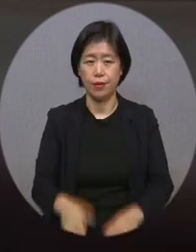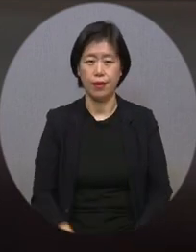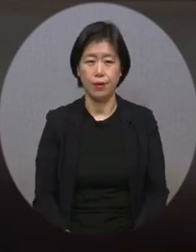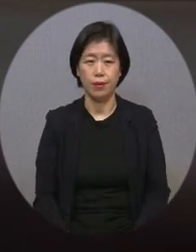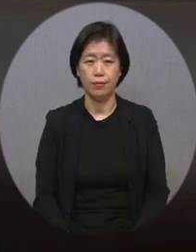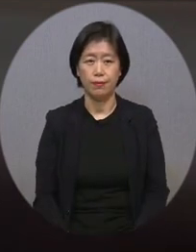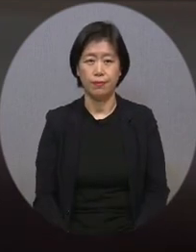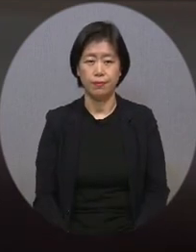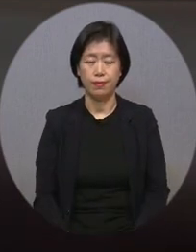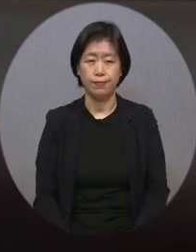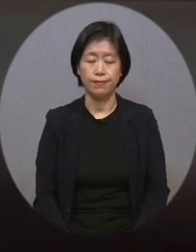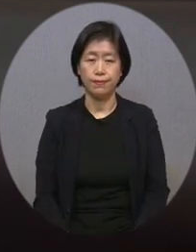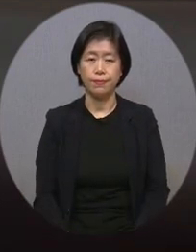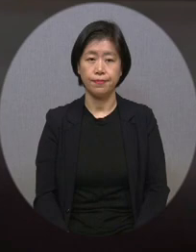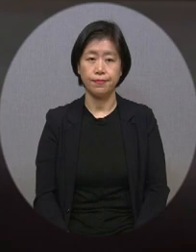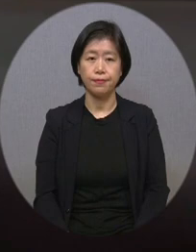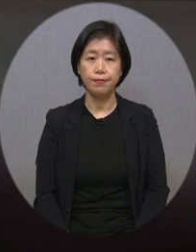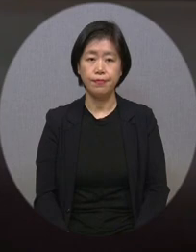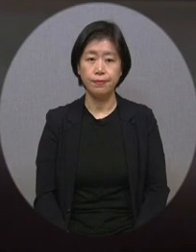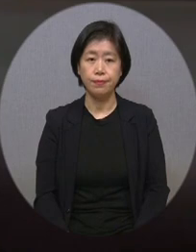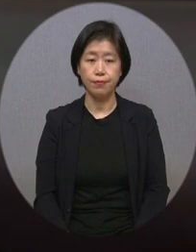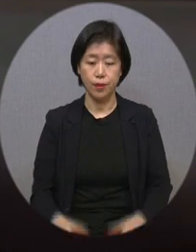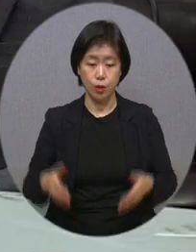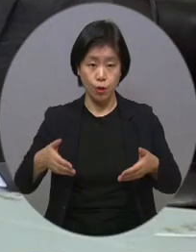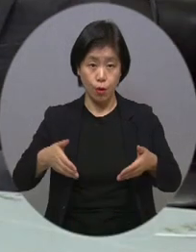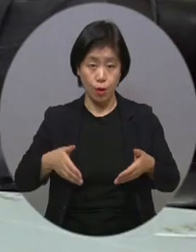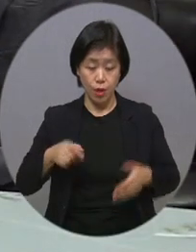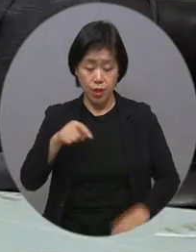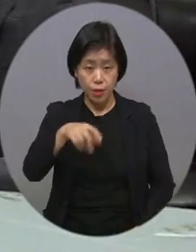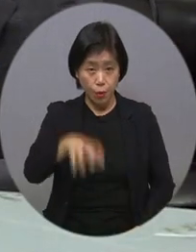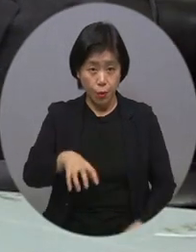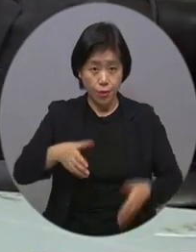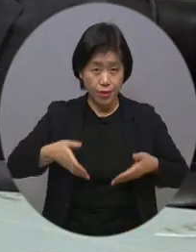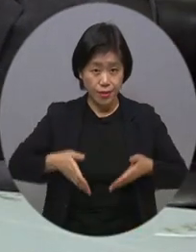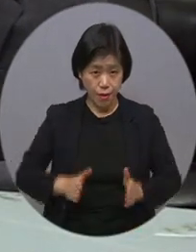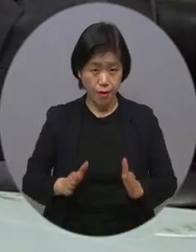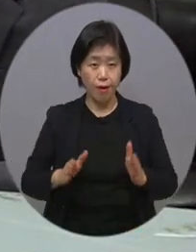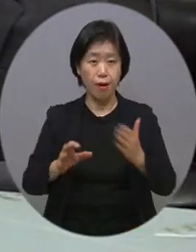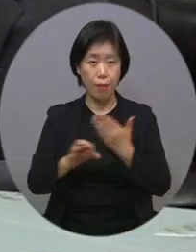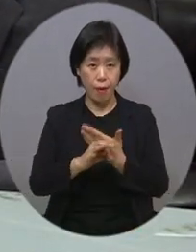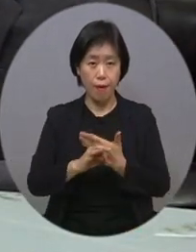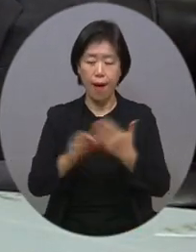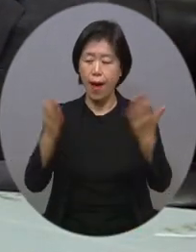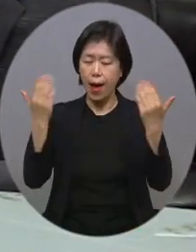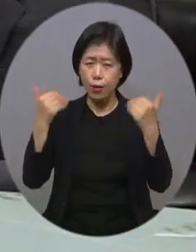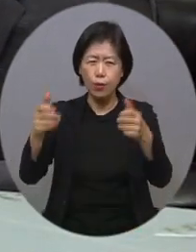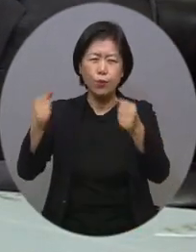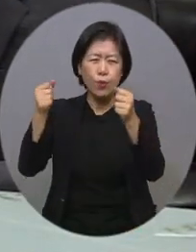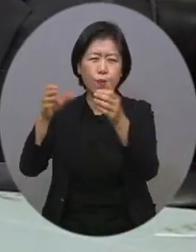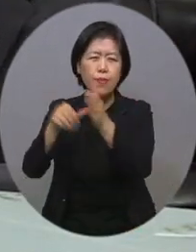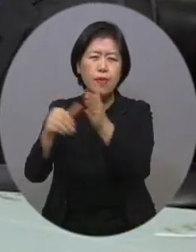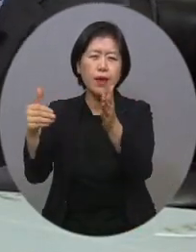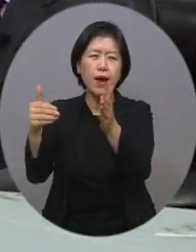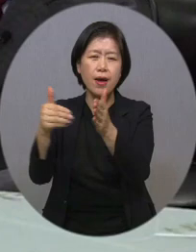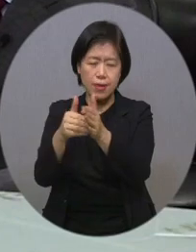저는 궁극적으로 하여튼 군산에서 태어나면은 학교 졸업할 때까지 책임져야 된다. 이게 목표예요,